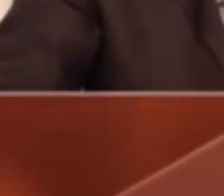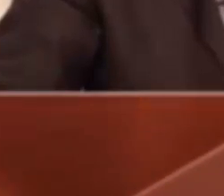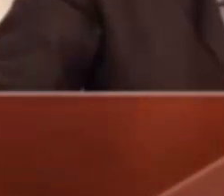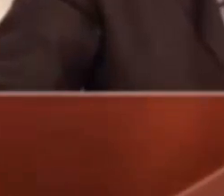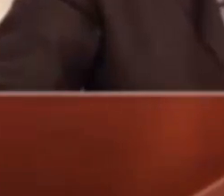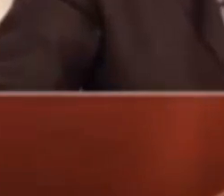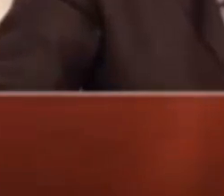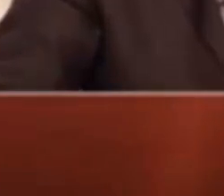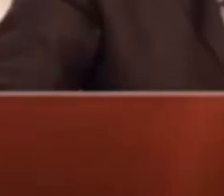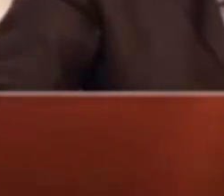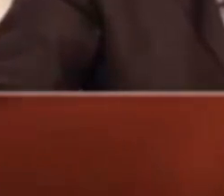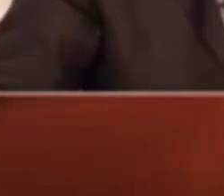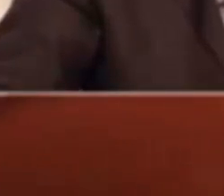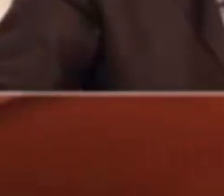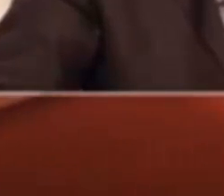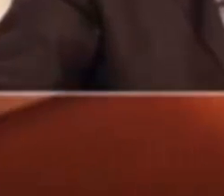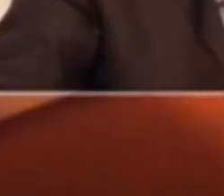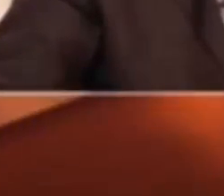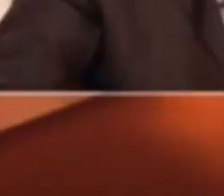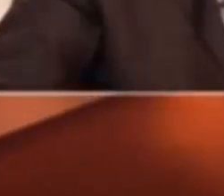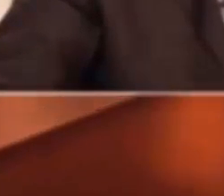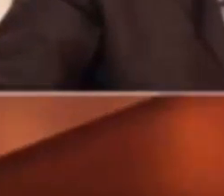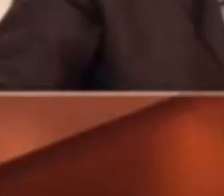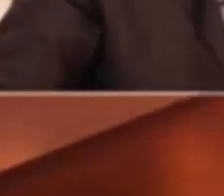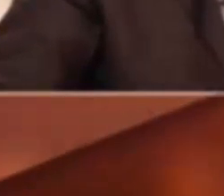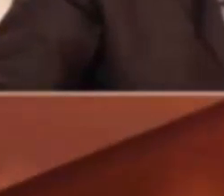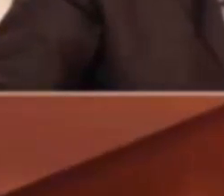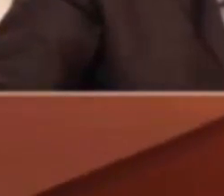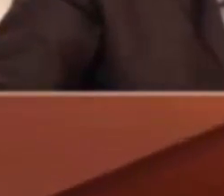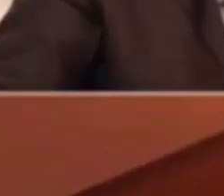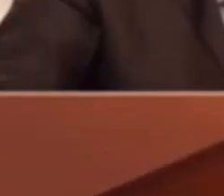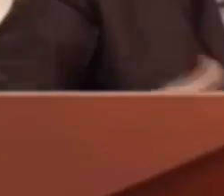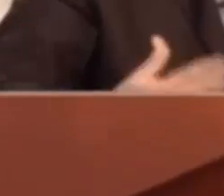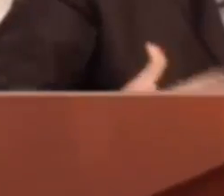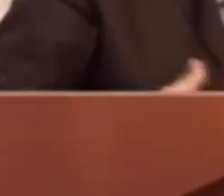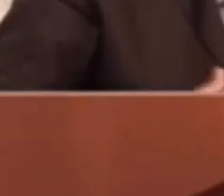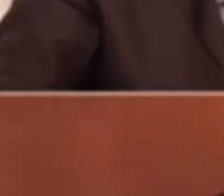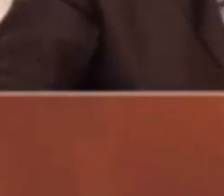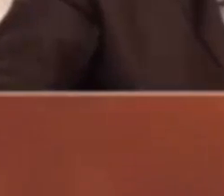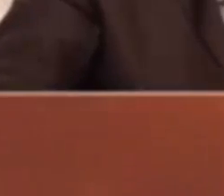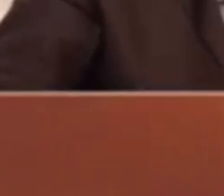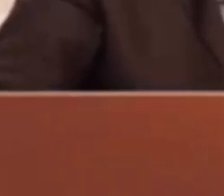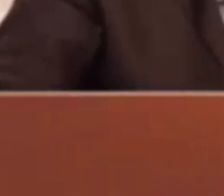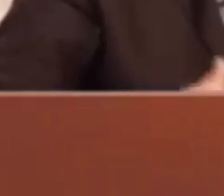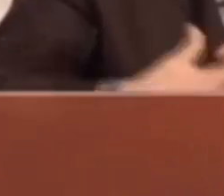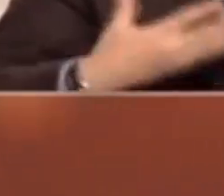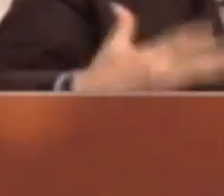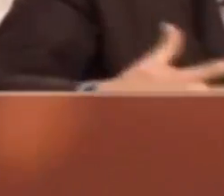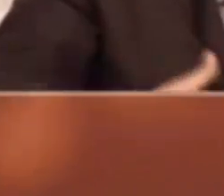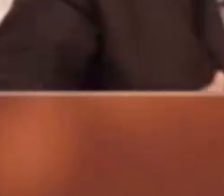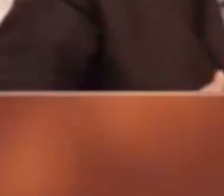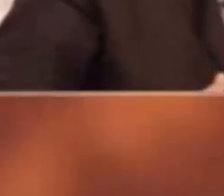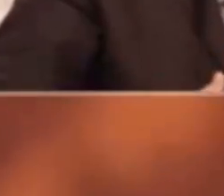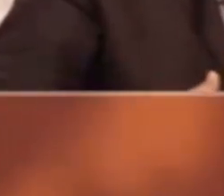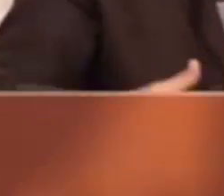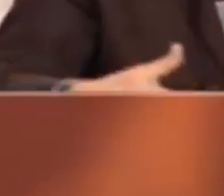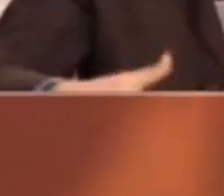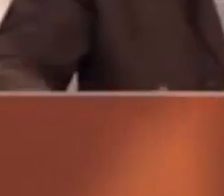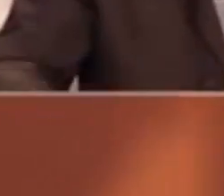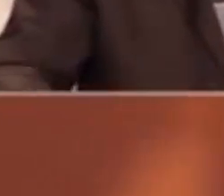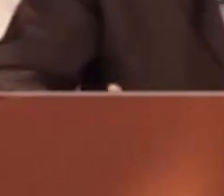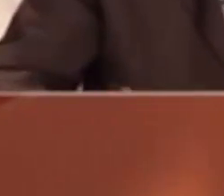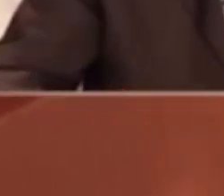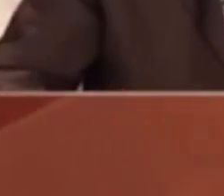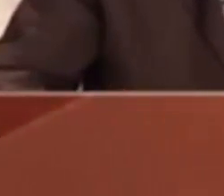لان الموسيقى كما شفتيو هي موسيقى افريقيه، والاحساس اللي كيوقع في الموسيقى هو انه الصم اللي كيعملوا هذه الموسيقى